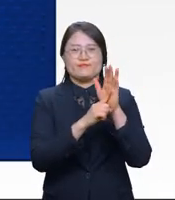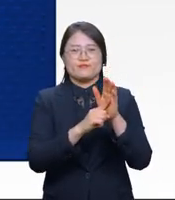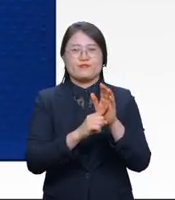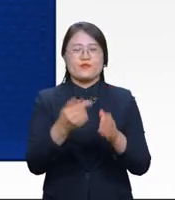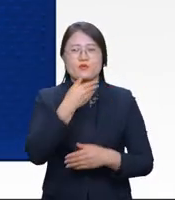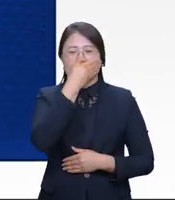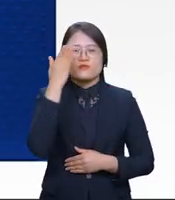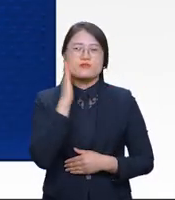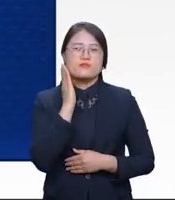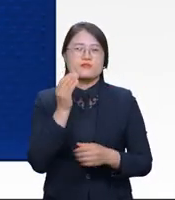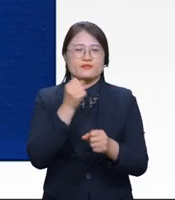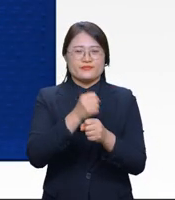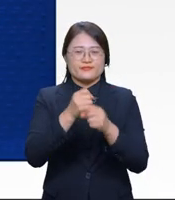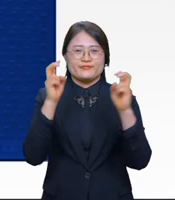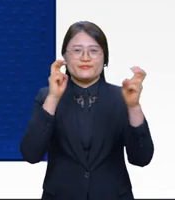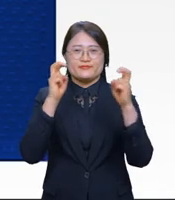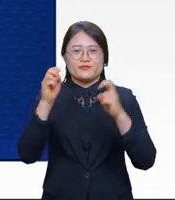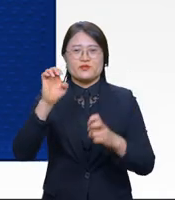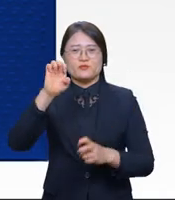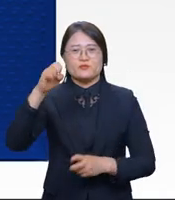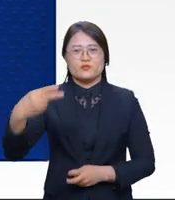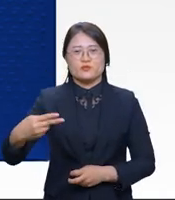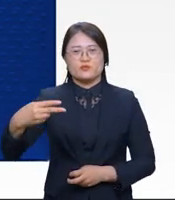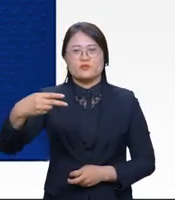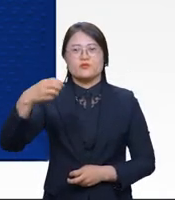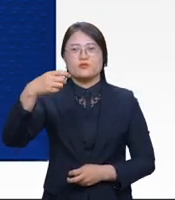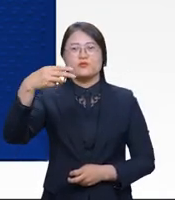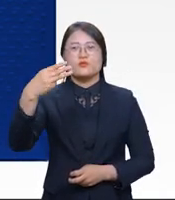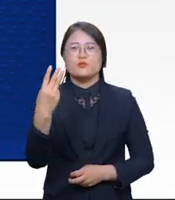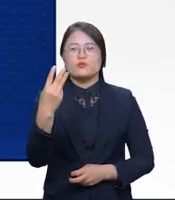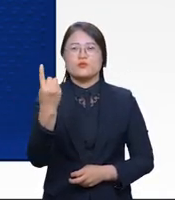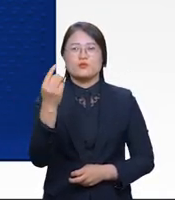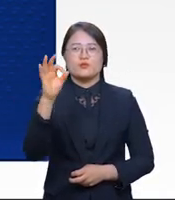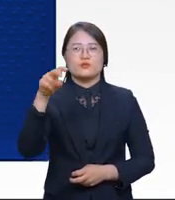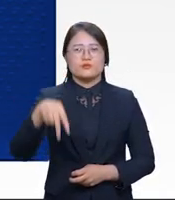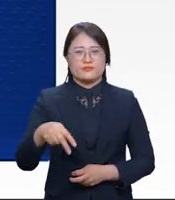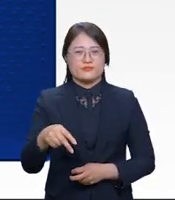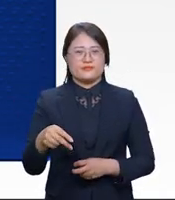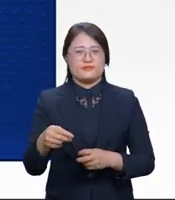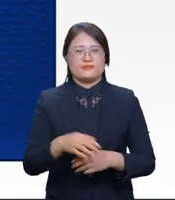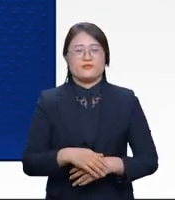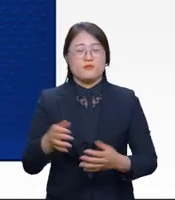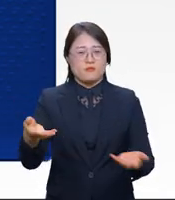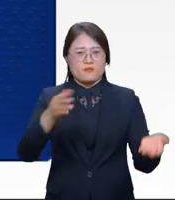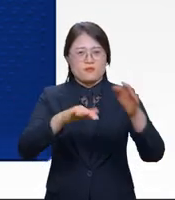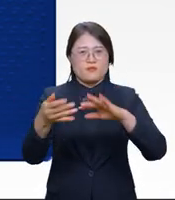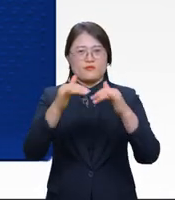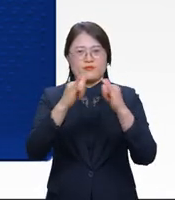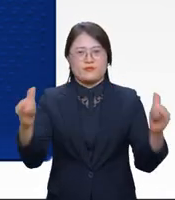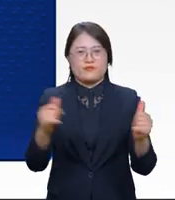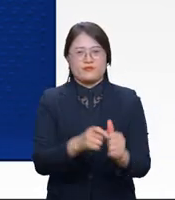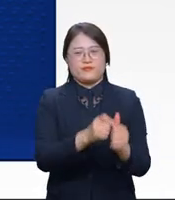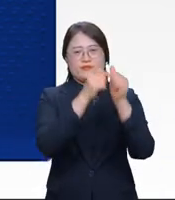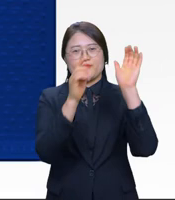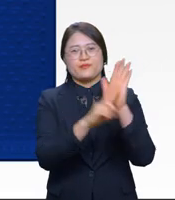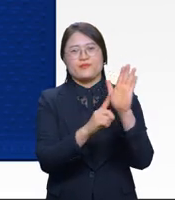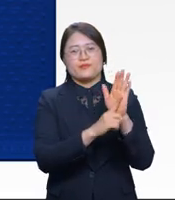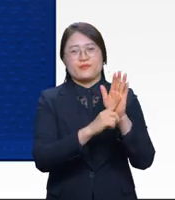모집합니다. 화장품 제조기업인 프로유 화장품에서 내용물 주인 및 박스 포장 종사자를